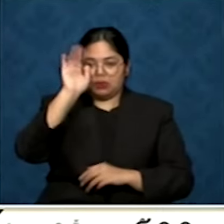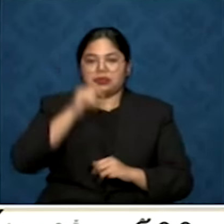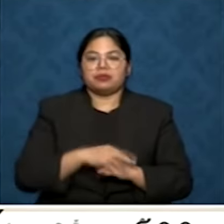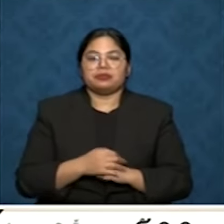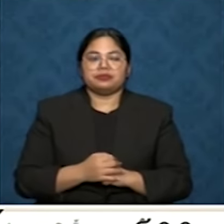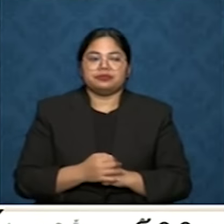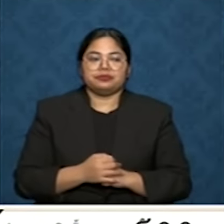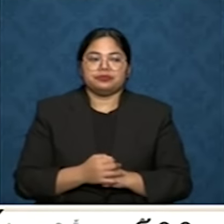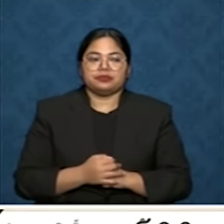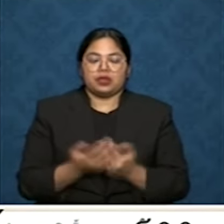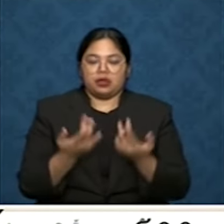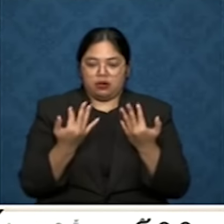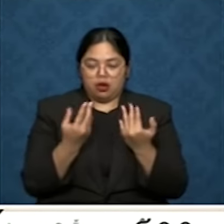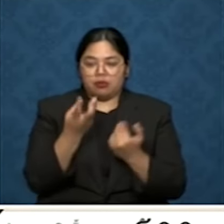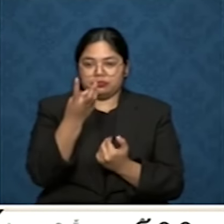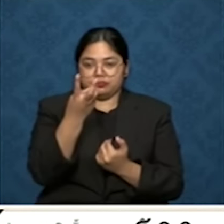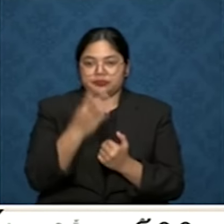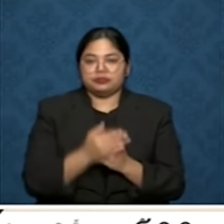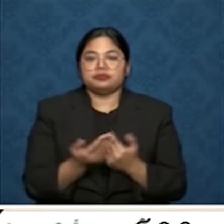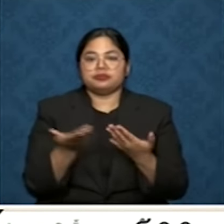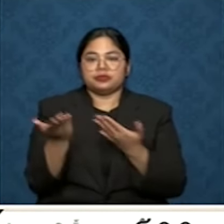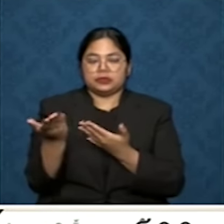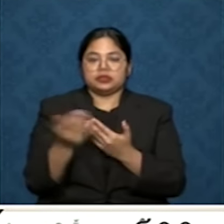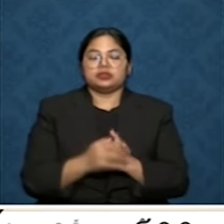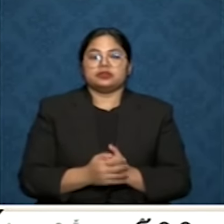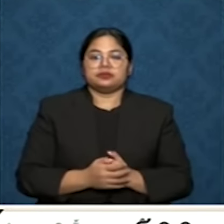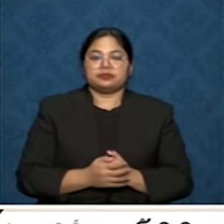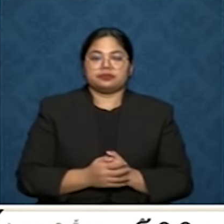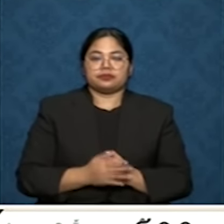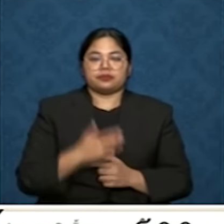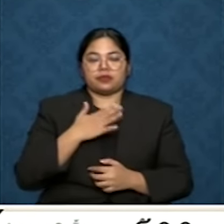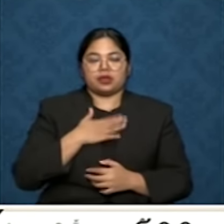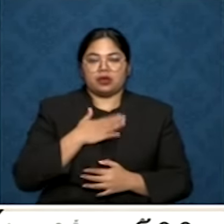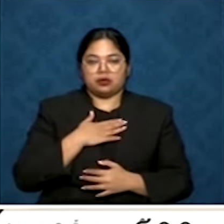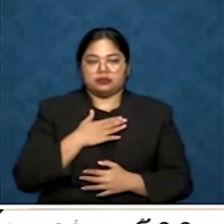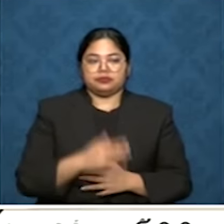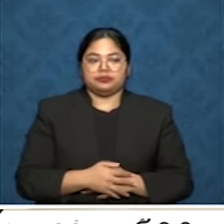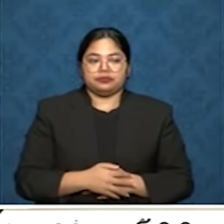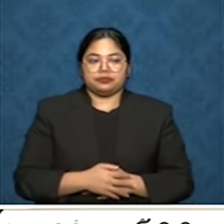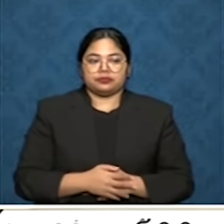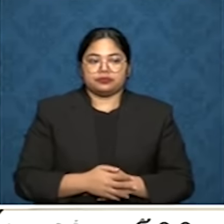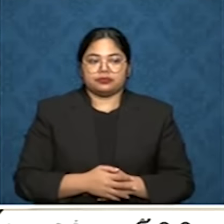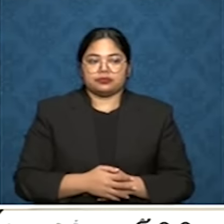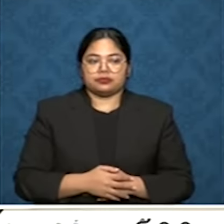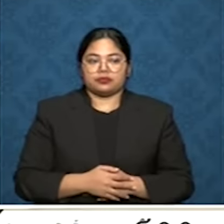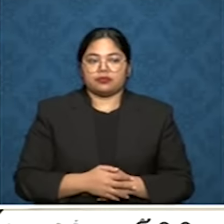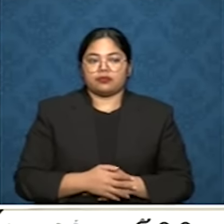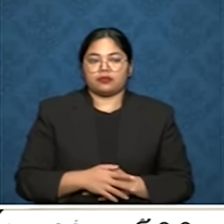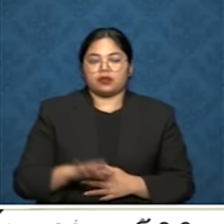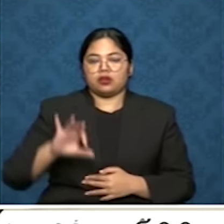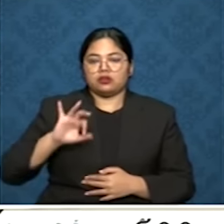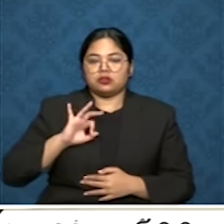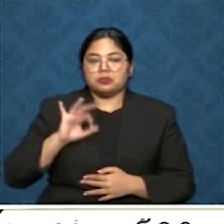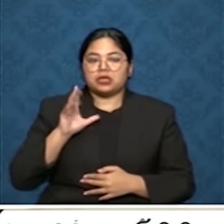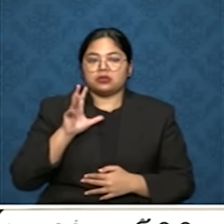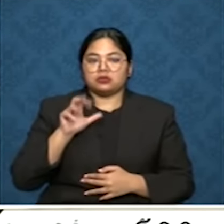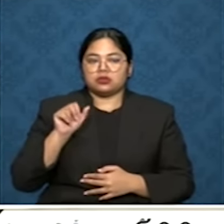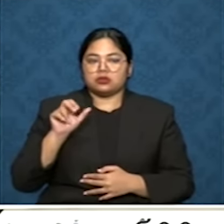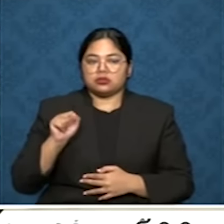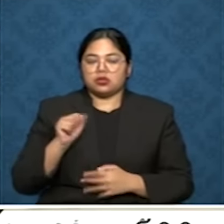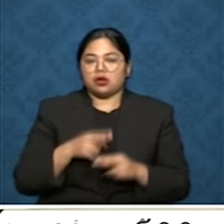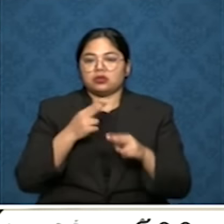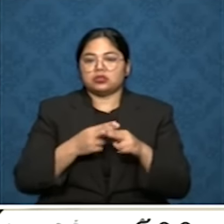ครับเชิญครับเชิญผู้ประท้วงครับค่ะดิฉันธแพทย์หญิงศรดาปาริมาพันธ์สมาชิกสภาผู้แทนราษฎรแบบบัญชี